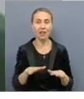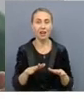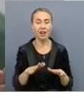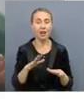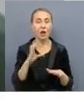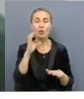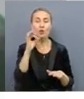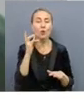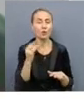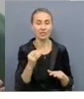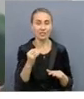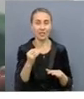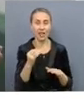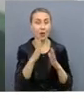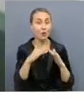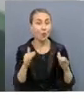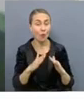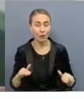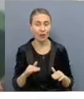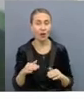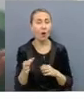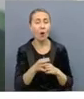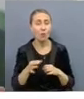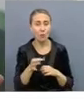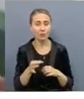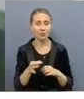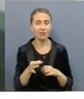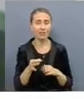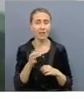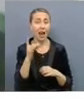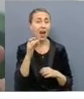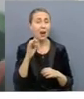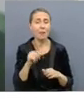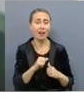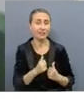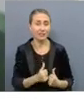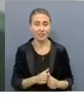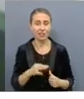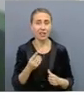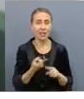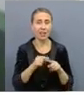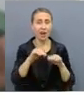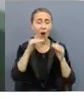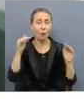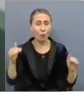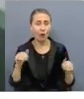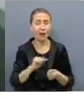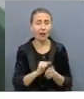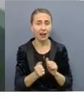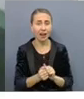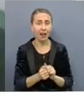такой хвои, озеро. Мне очень понравилось, романтично. И эти горы, эти камни, они живые, они